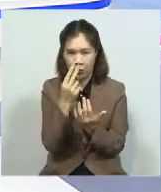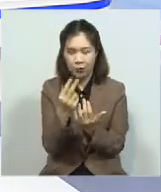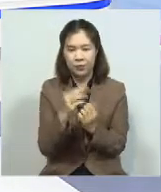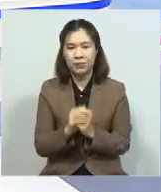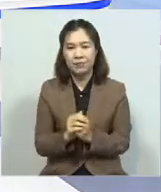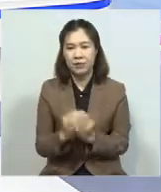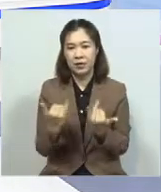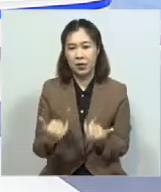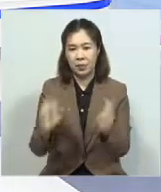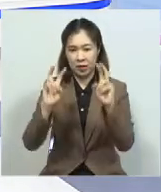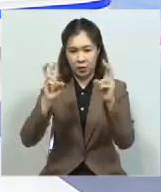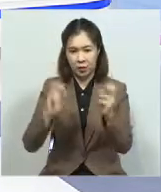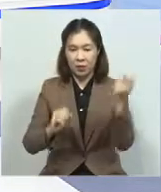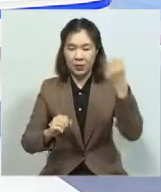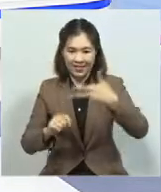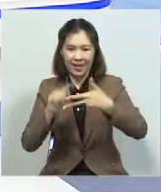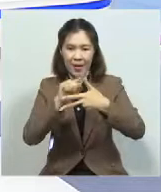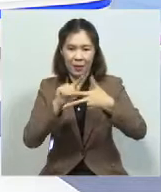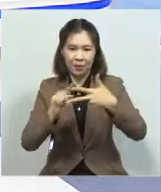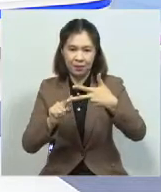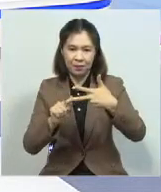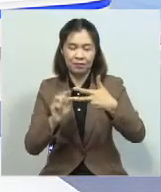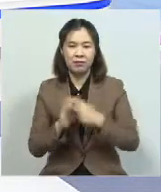นะคะข้อหาตอนนี้มี3ข้อหาหลักๆด้วยกัน